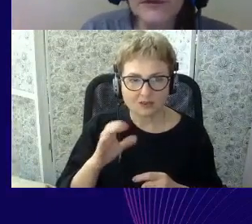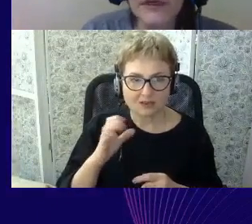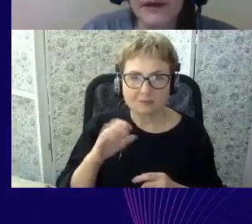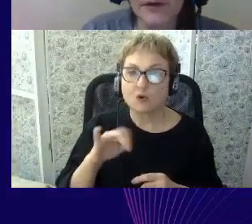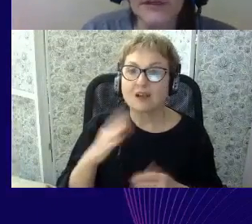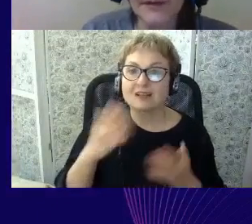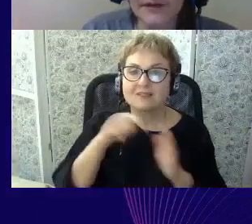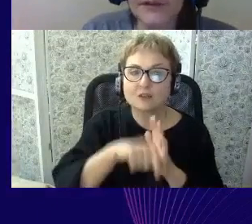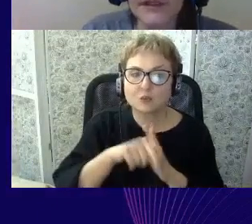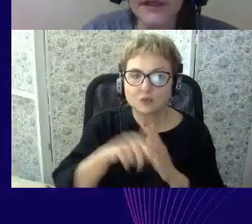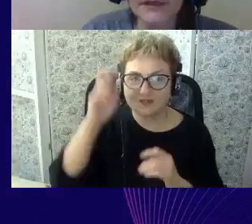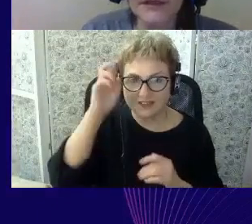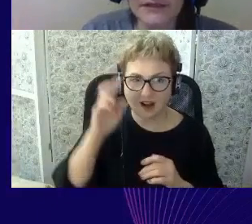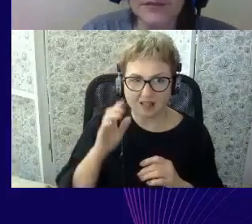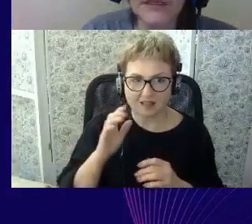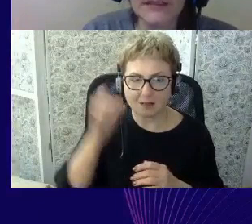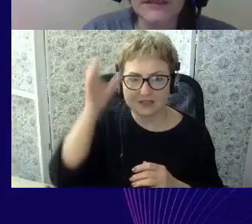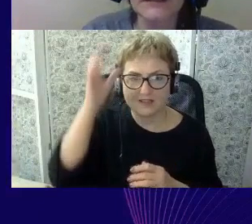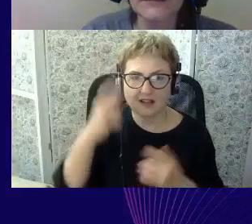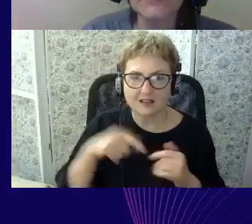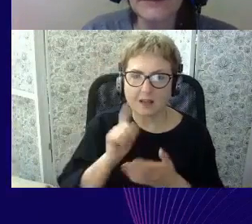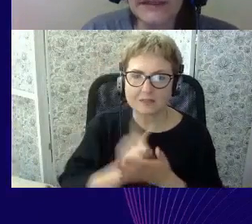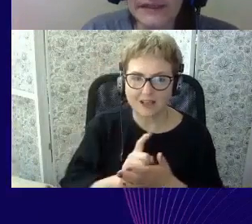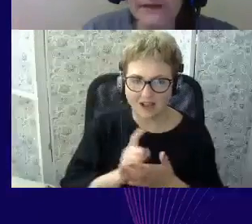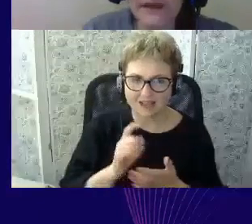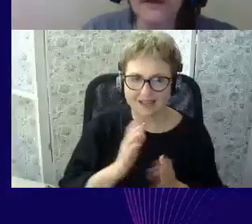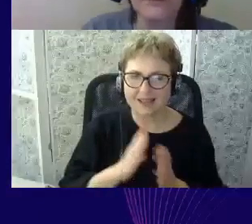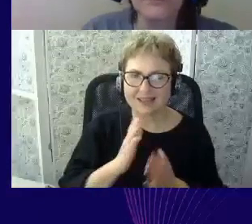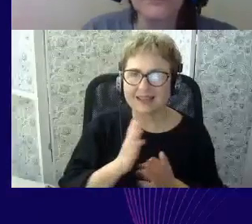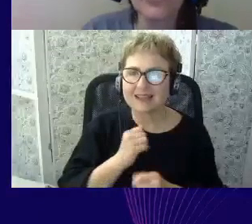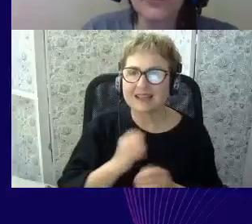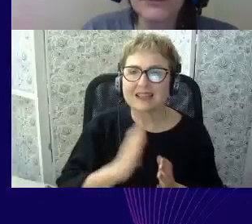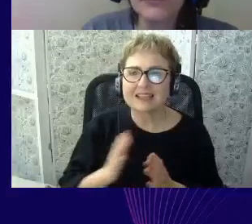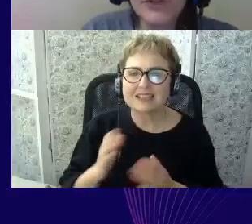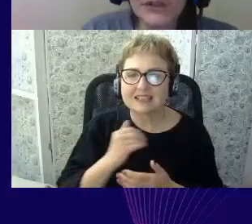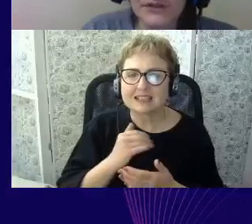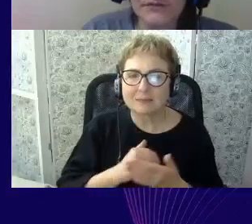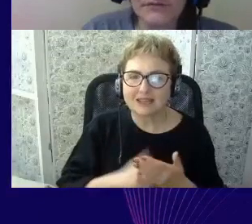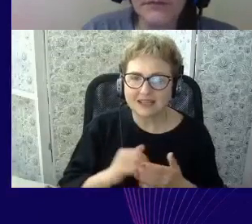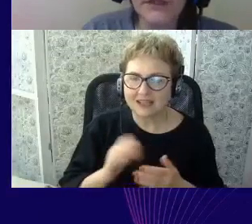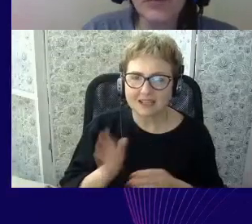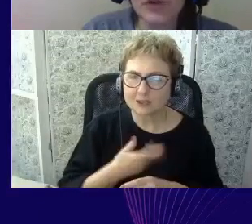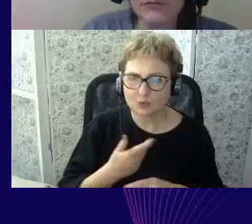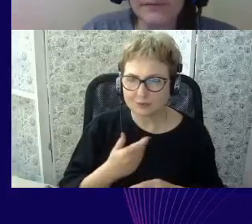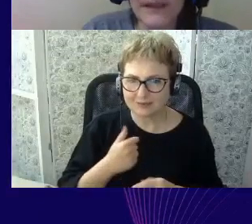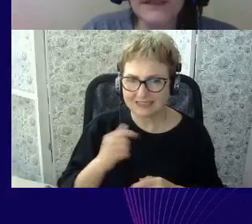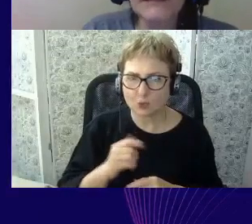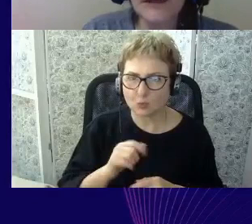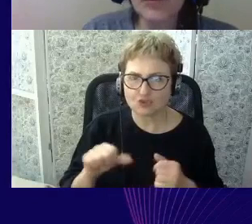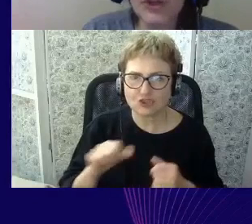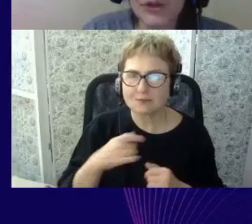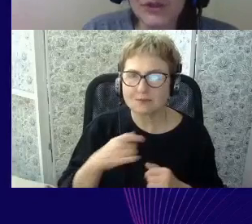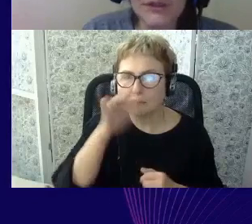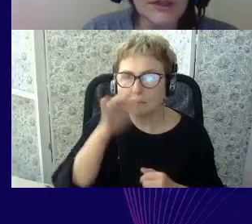внутри федерального образовательного стандарта есть обязательные дисциплины, то исключить их мы не можем.